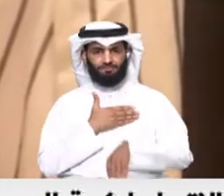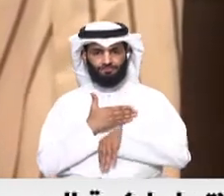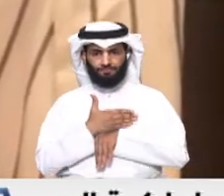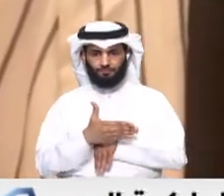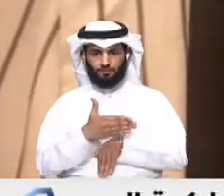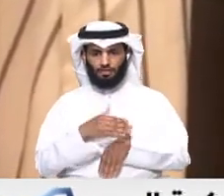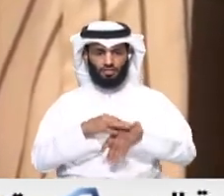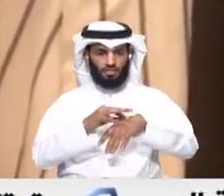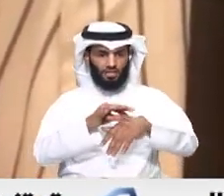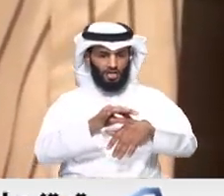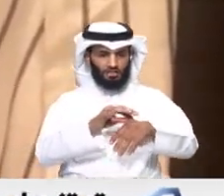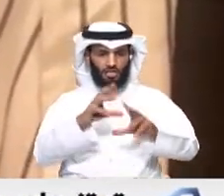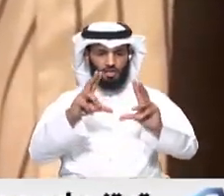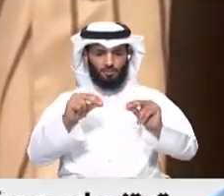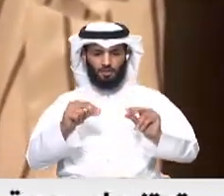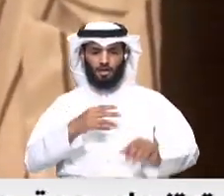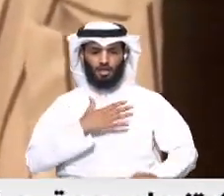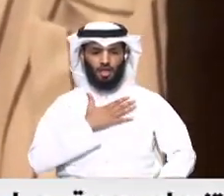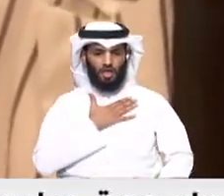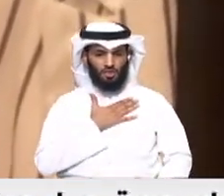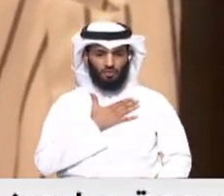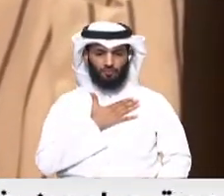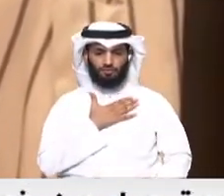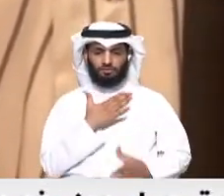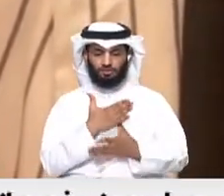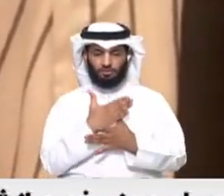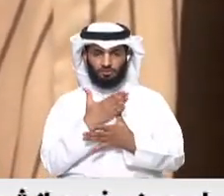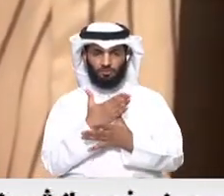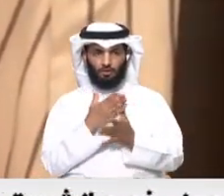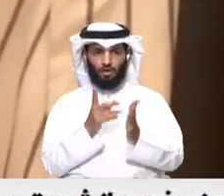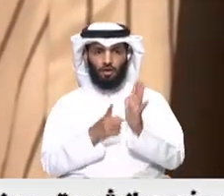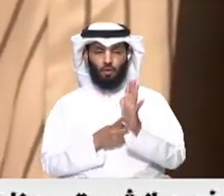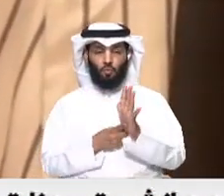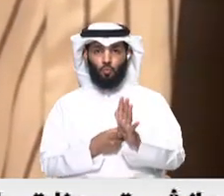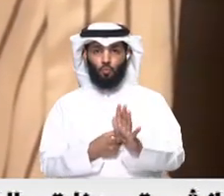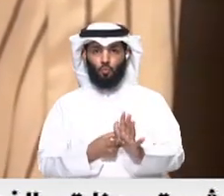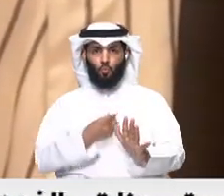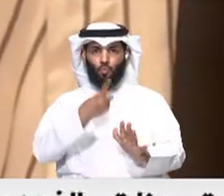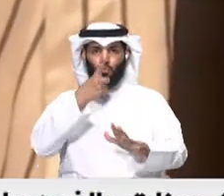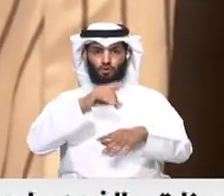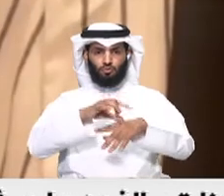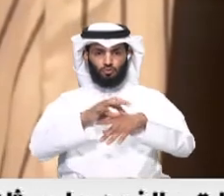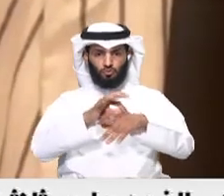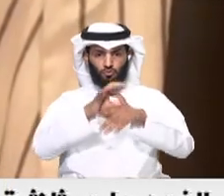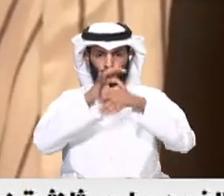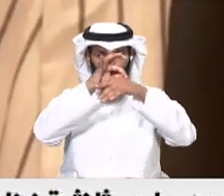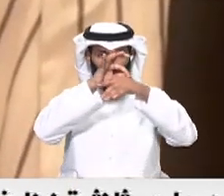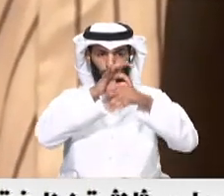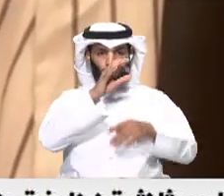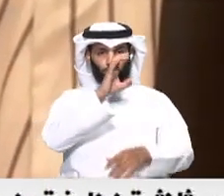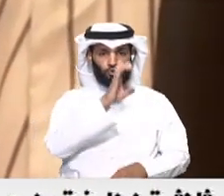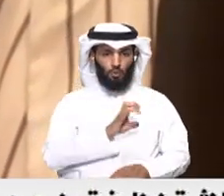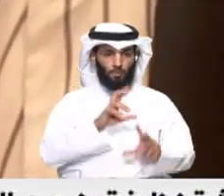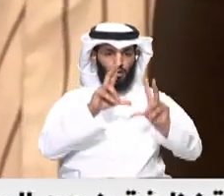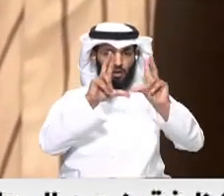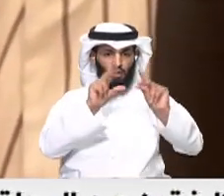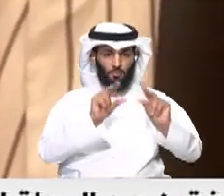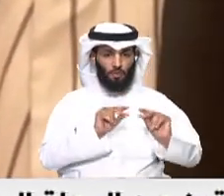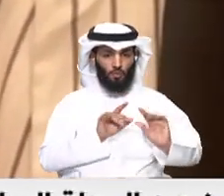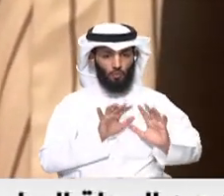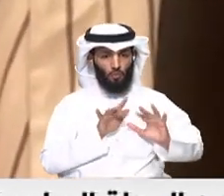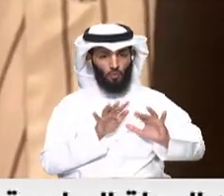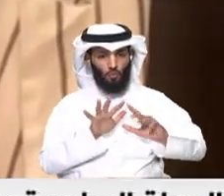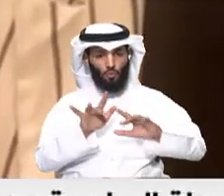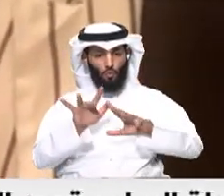الشعب اللبناني، لأن لبنان لم يستوعب رقم النازحين من الجنوب ومن البقاع